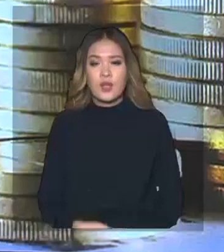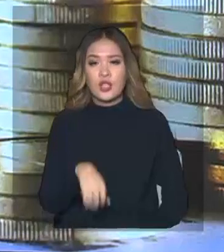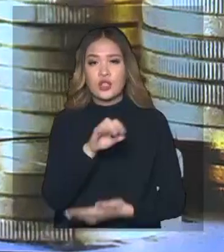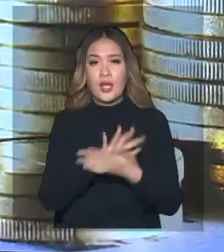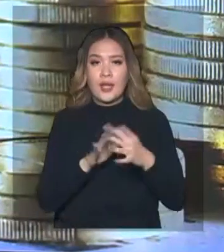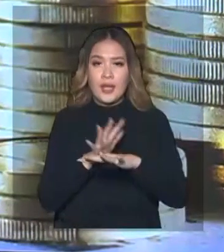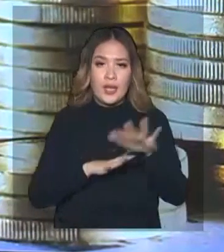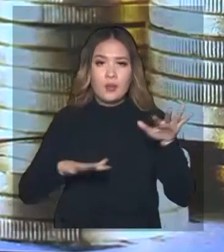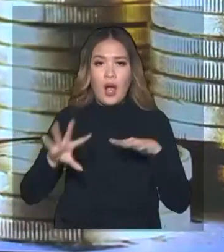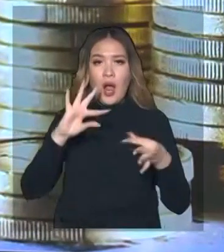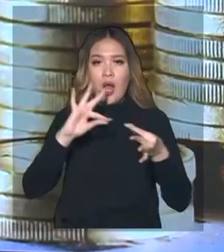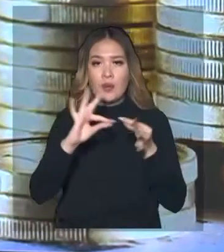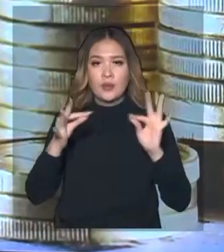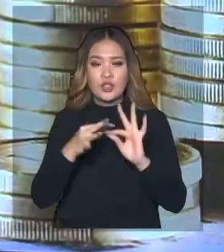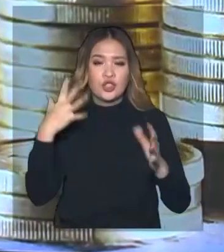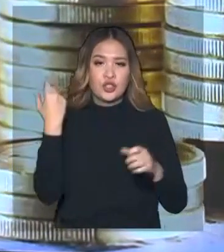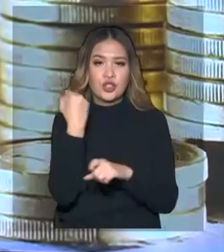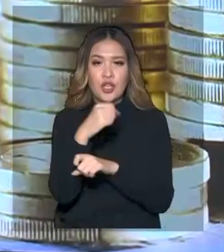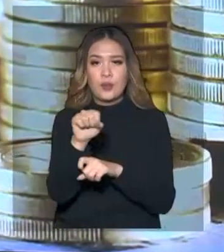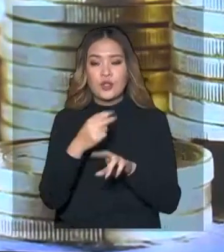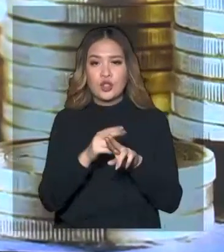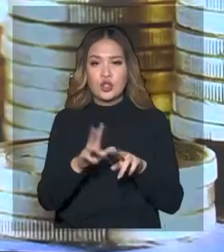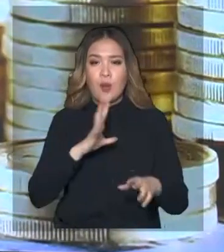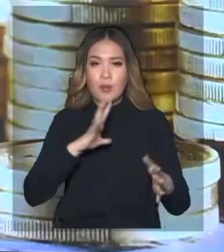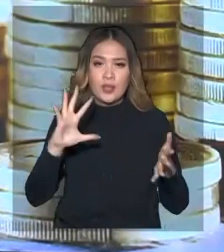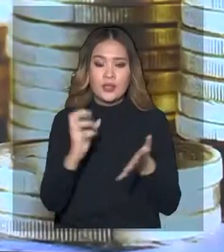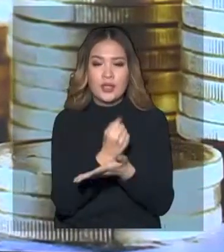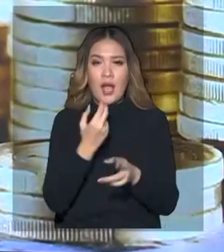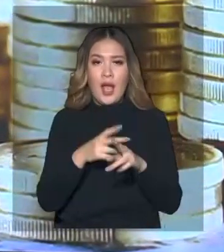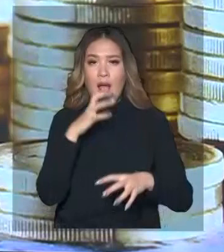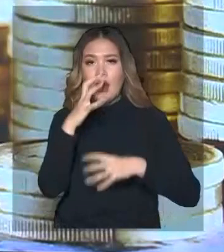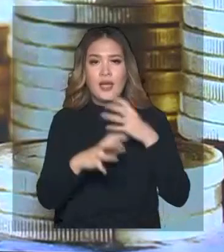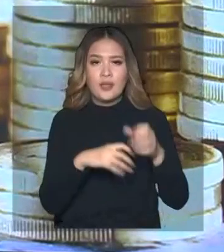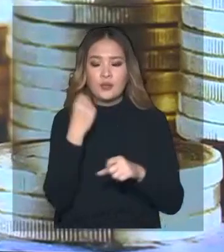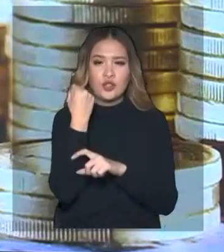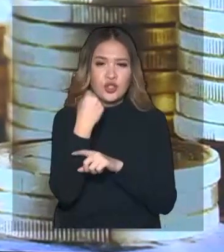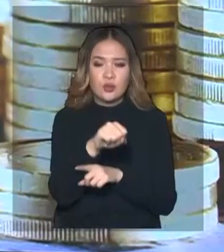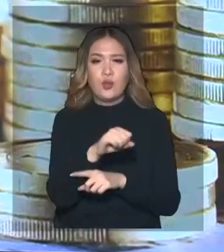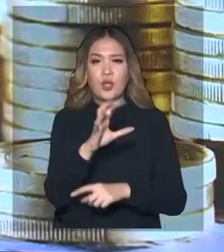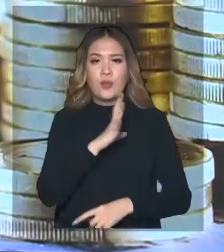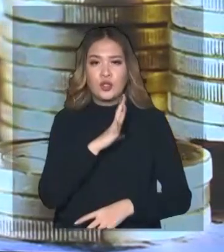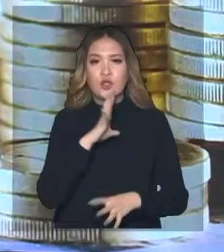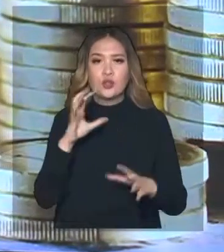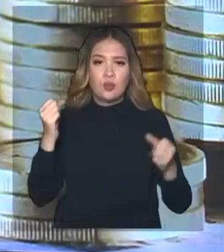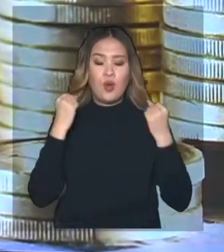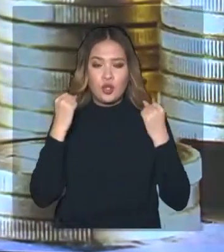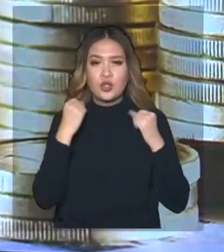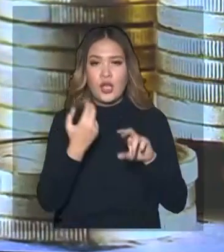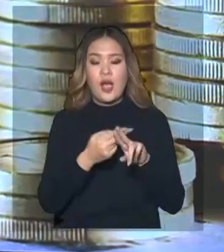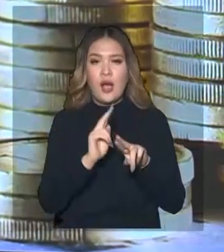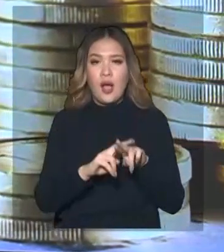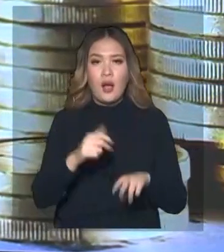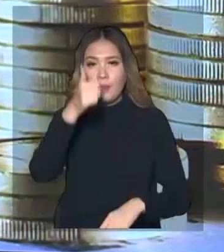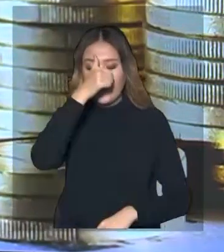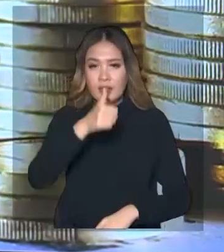Жалғастырамыз. Елімізде олимпиада жеңімпаздары мен жүлдегерлеріне және әлем чемпионы атанған спортшыларға берілетін ай